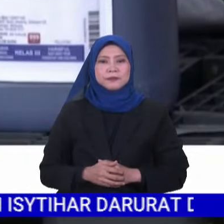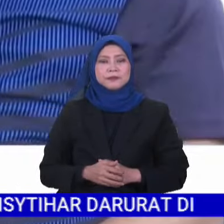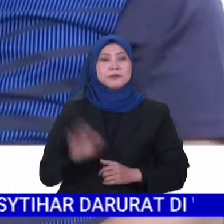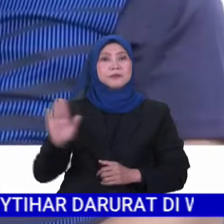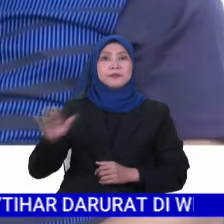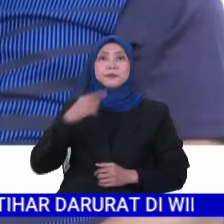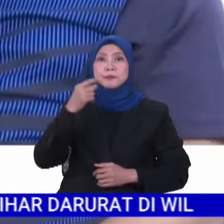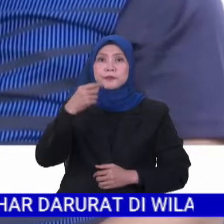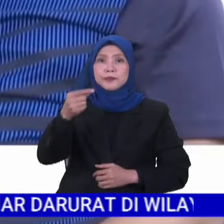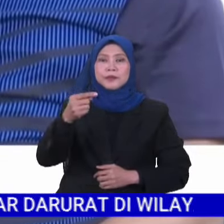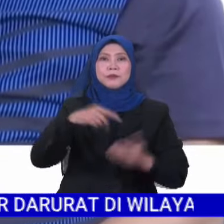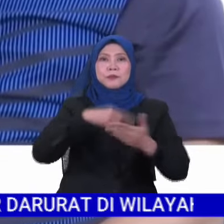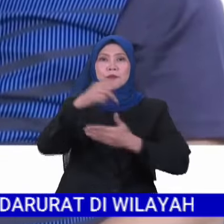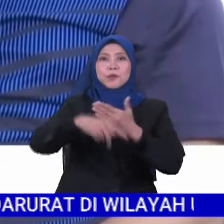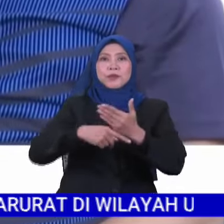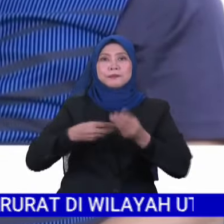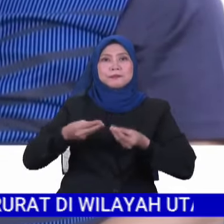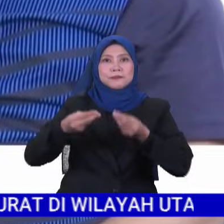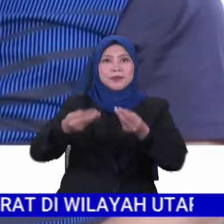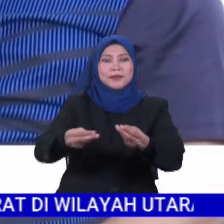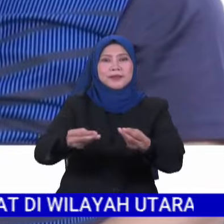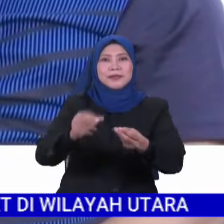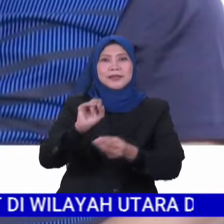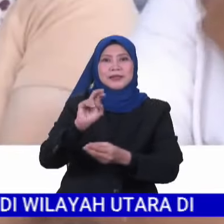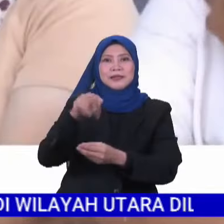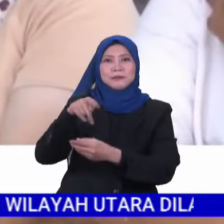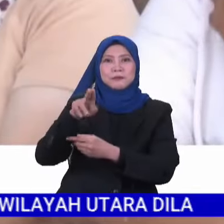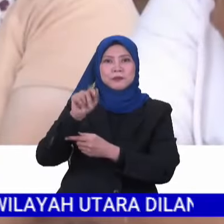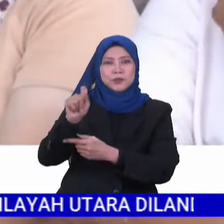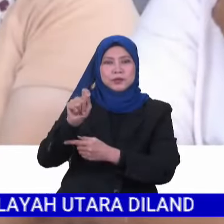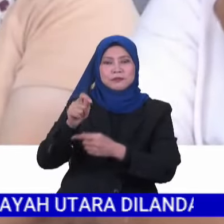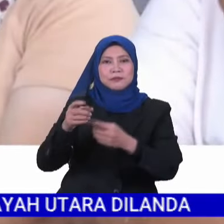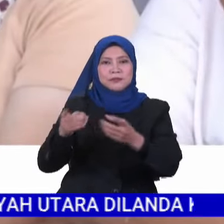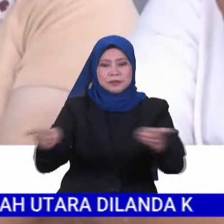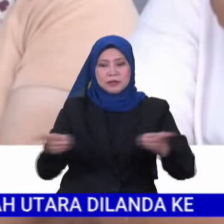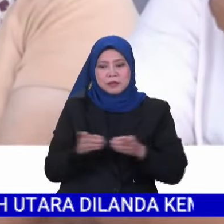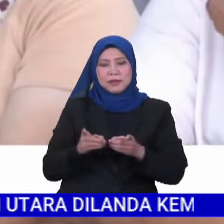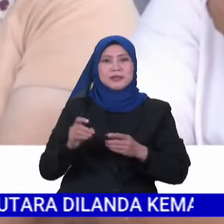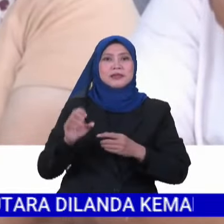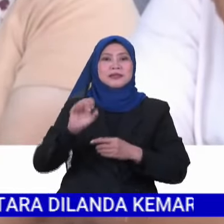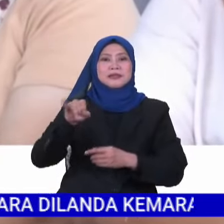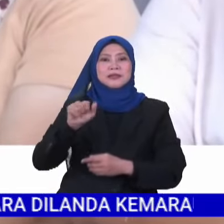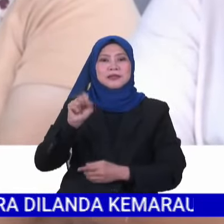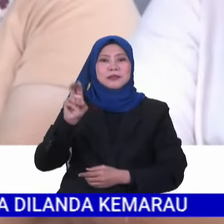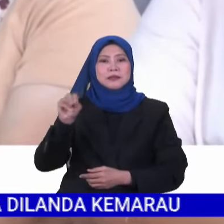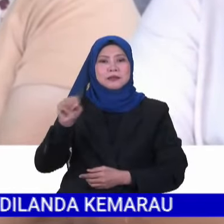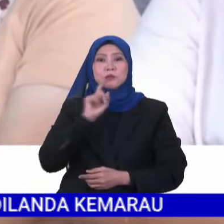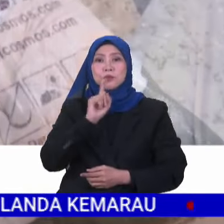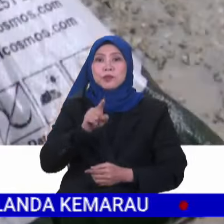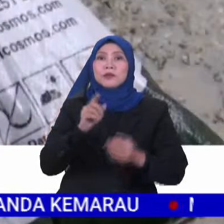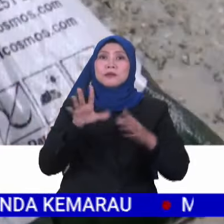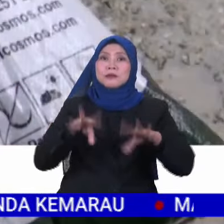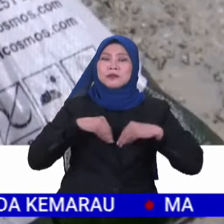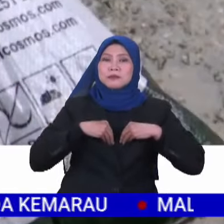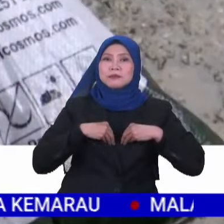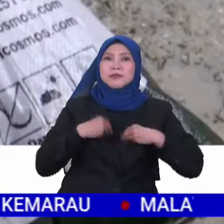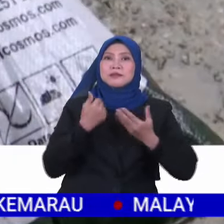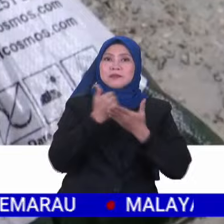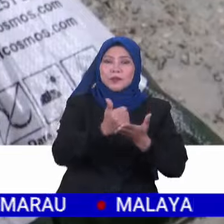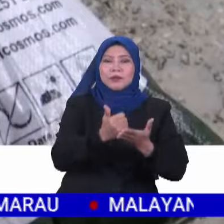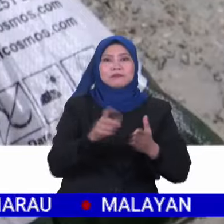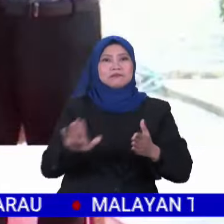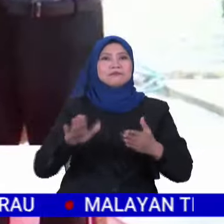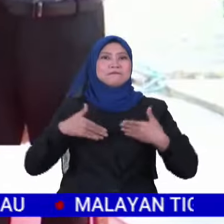Hai beliau kecil demikian selepas program penyerahan input pertanyaan peringkat daerah Jasin seperti itu rata-rata Prima bantuan menzahirkan